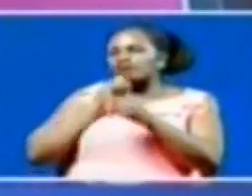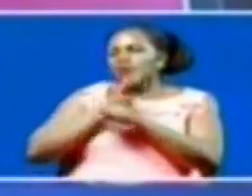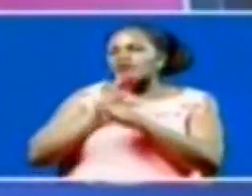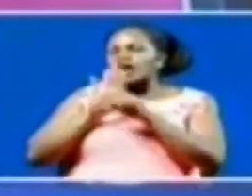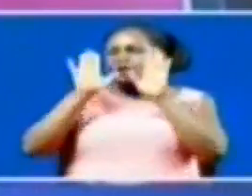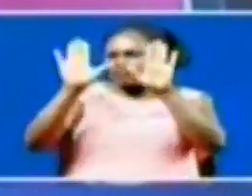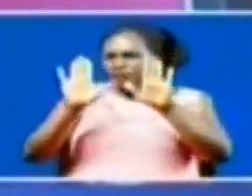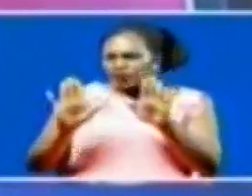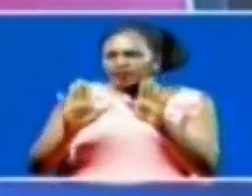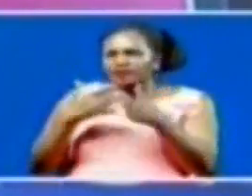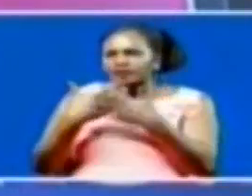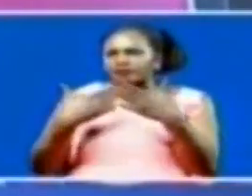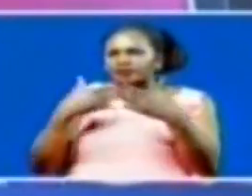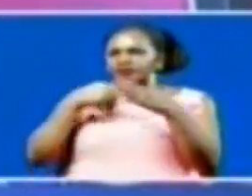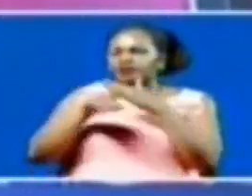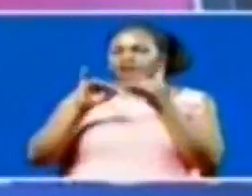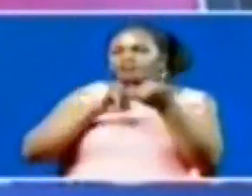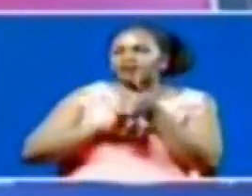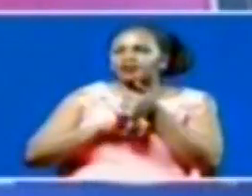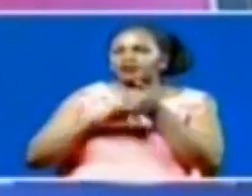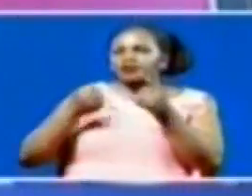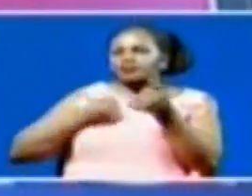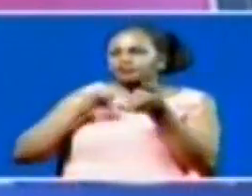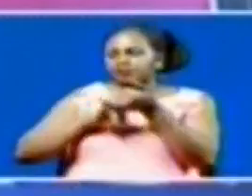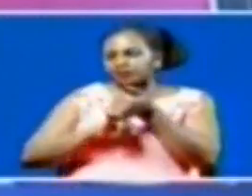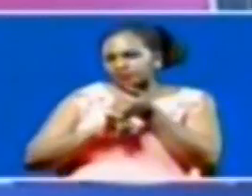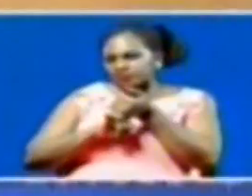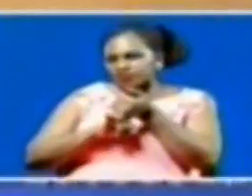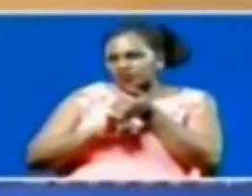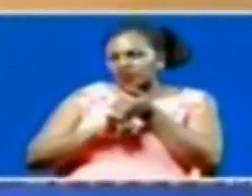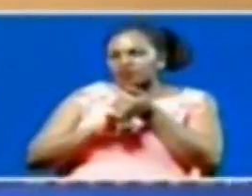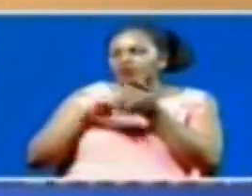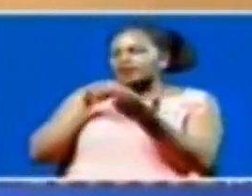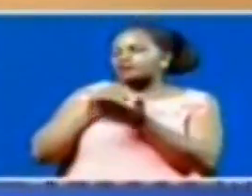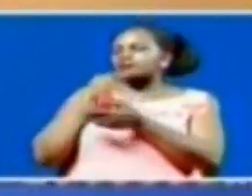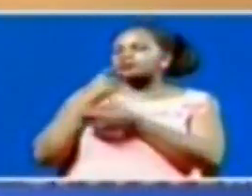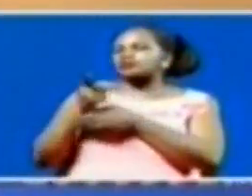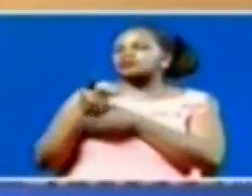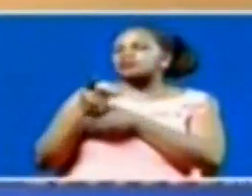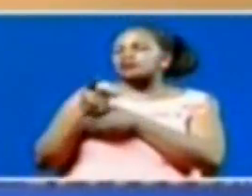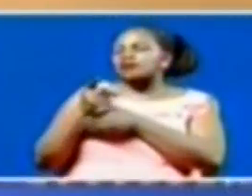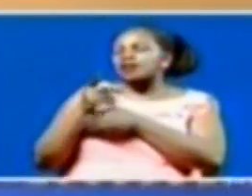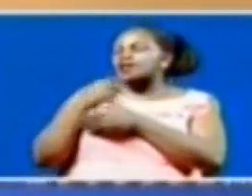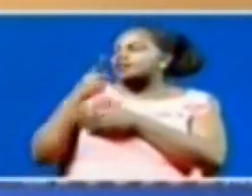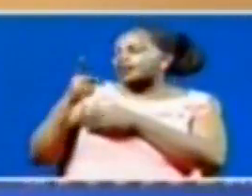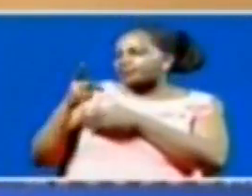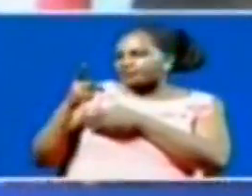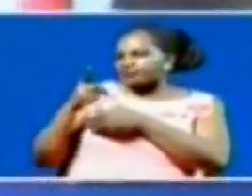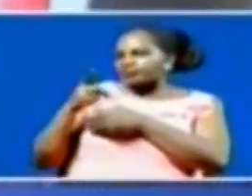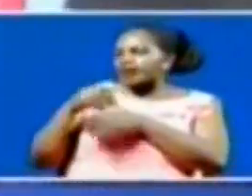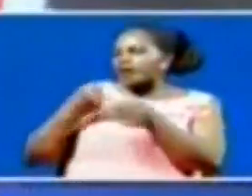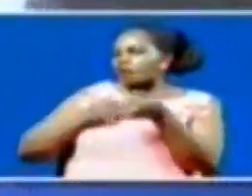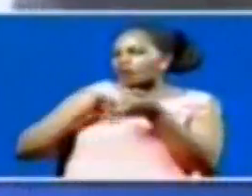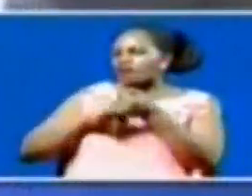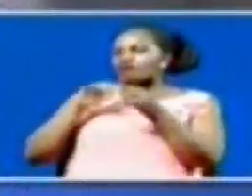wajibu muhimu ndani ya ndoa kama mke. Kwenye kesi yake Jackson Kibor anadai kwamba